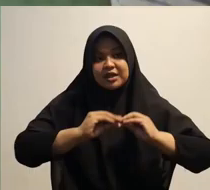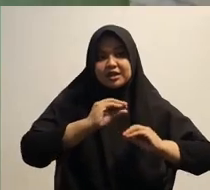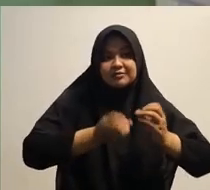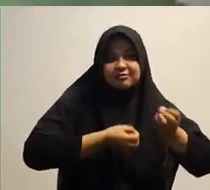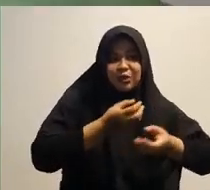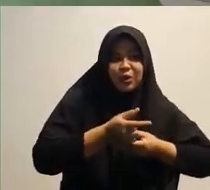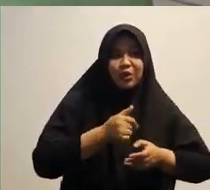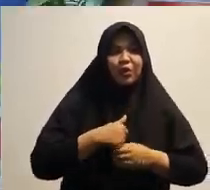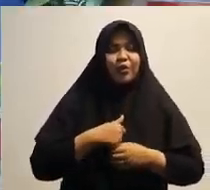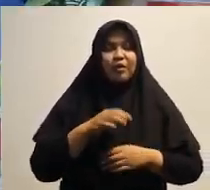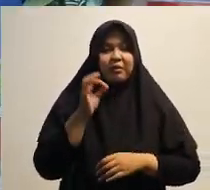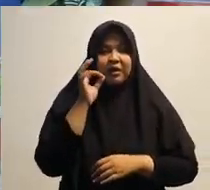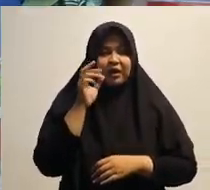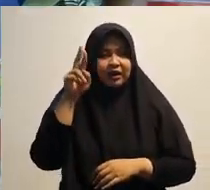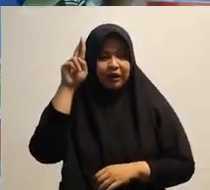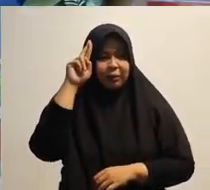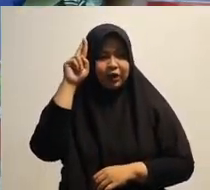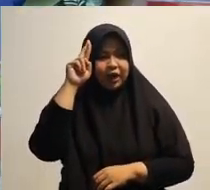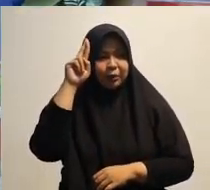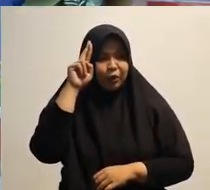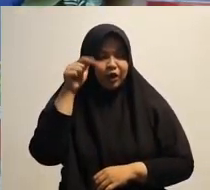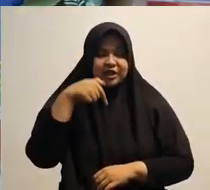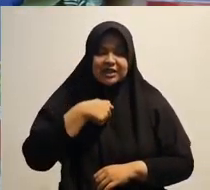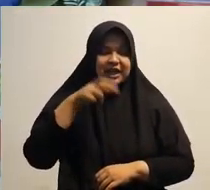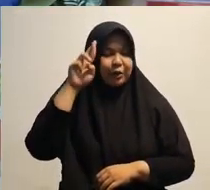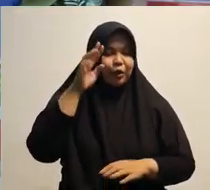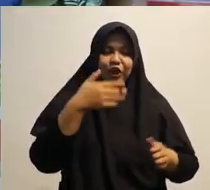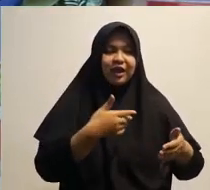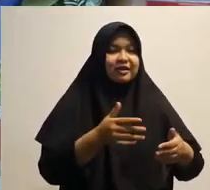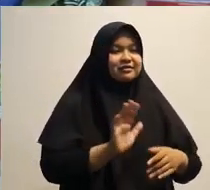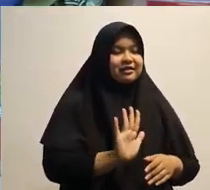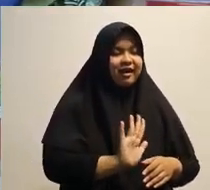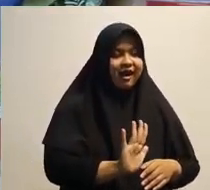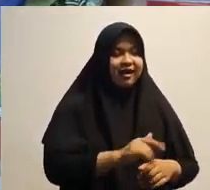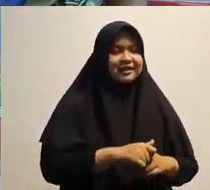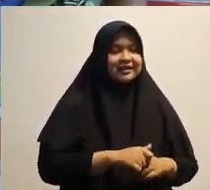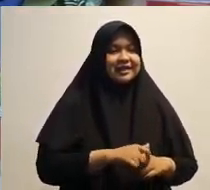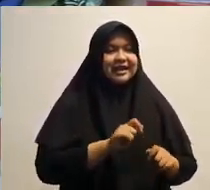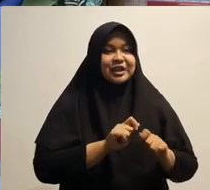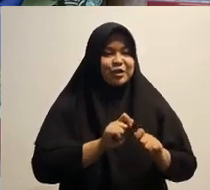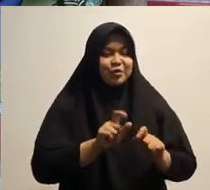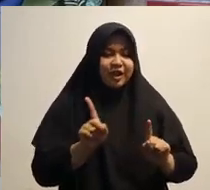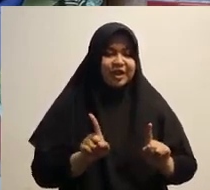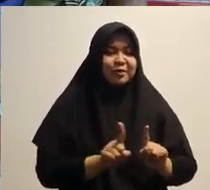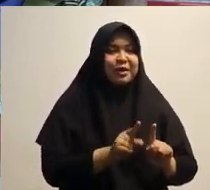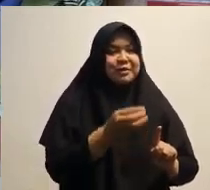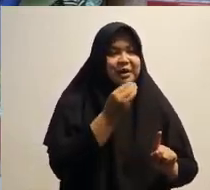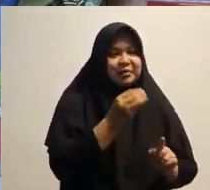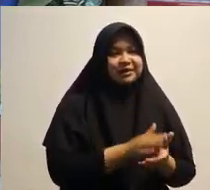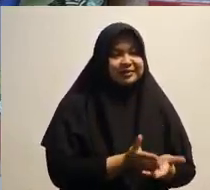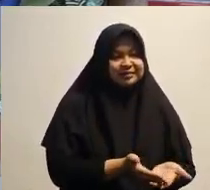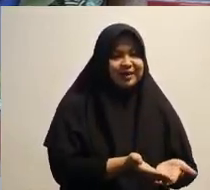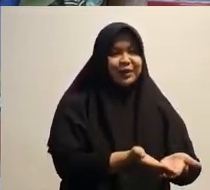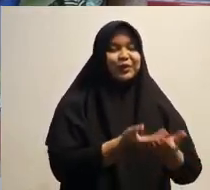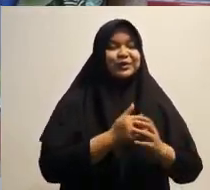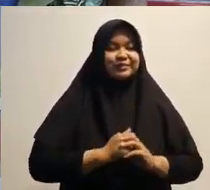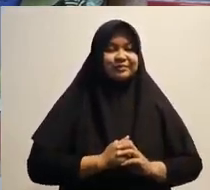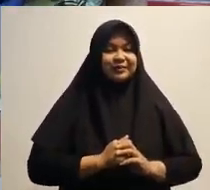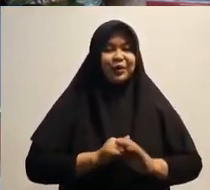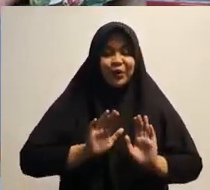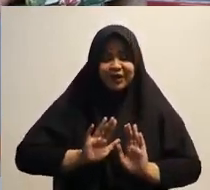berbagi. Alah, repot-repot. Enggak, Mbak, ini enggak repot kok. Ini cuma apa ini ya, buat nanti